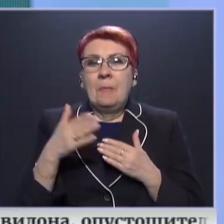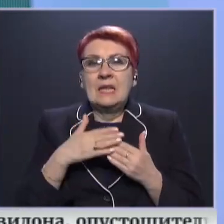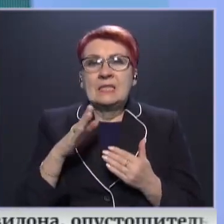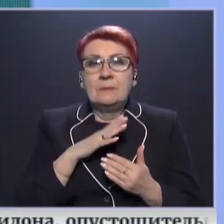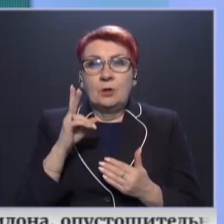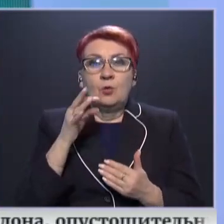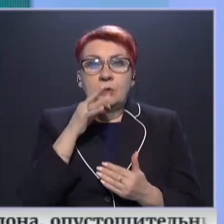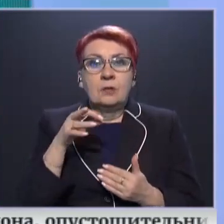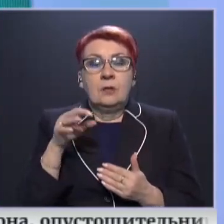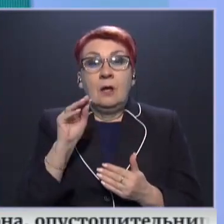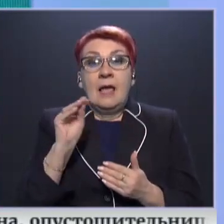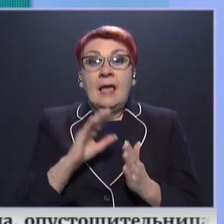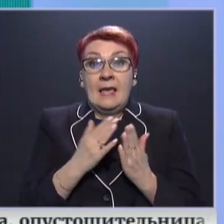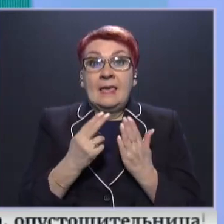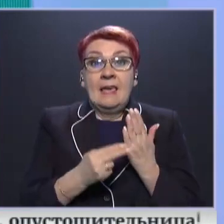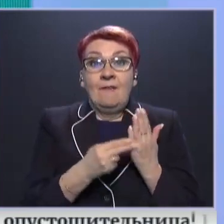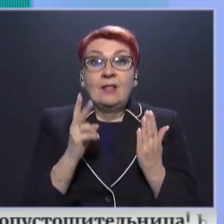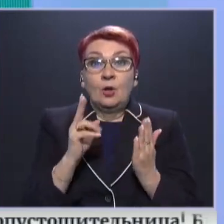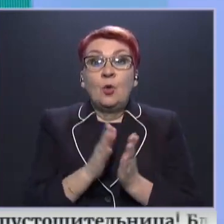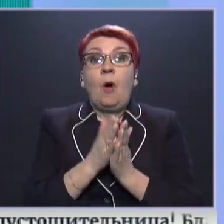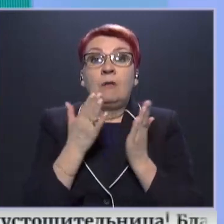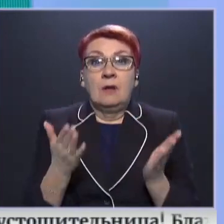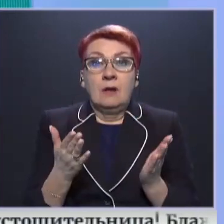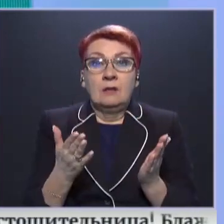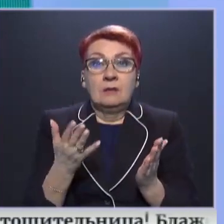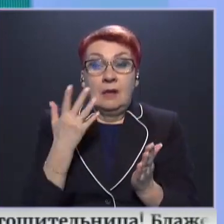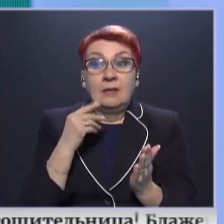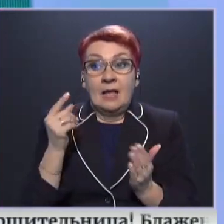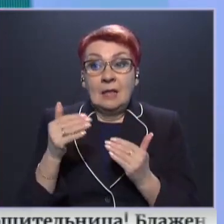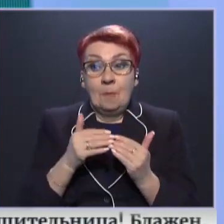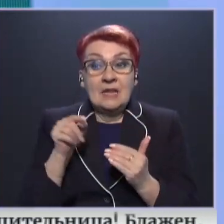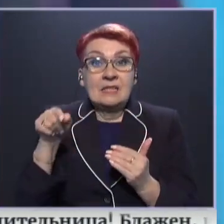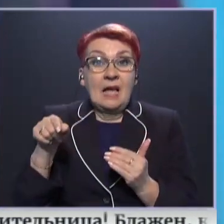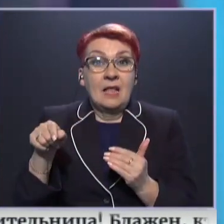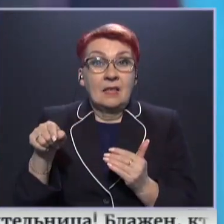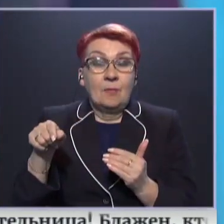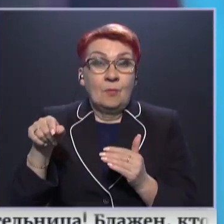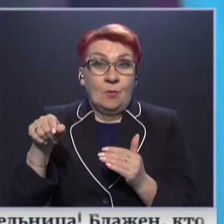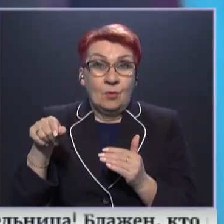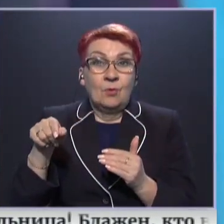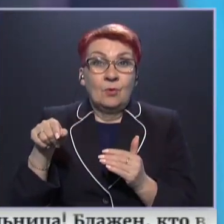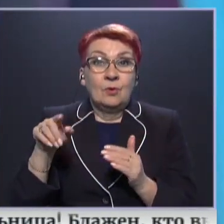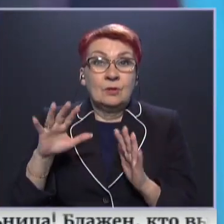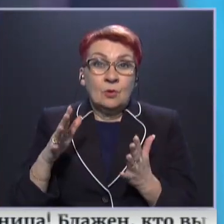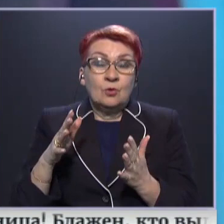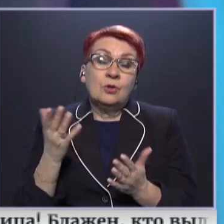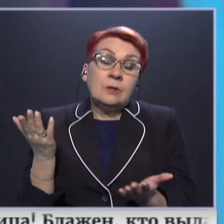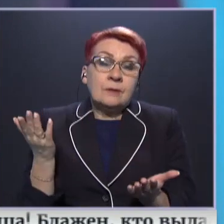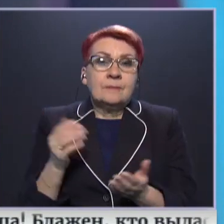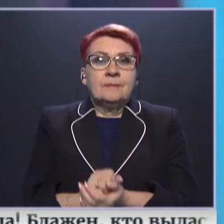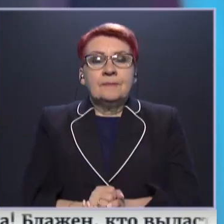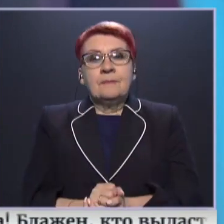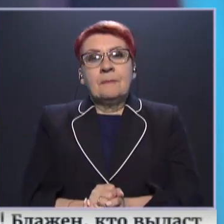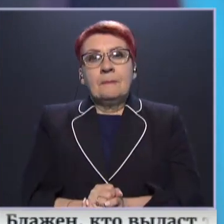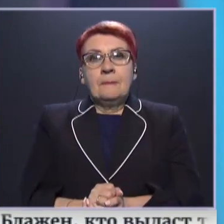нам, я Евангелие, да, кто нам открыл Евангелие, когда ты близко к нему, наверное, ты тогда поймешь. Ну, вот. У нас до паузы 2 минуты,